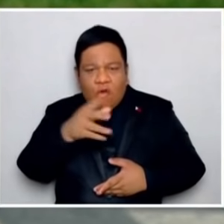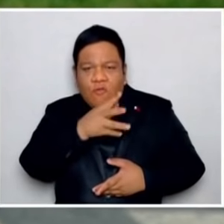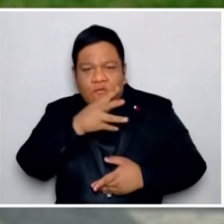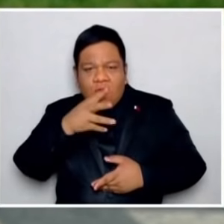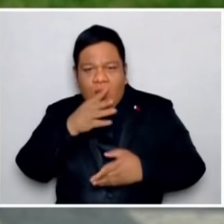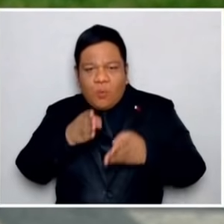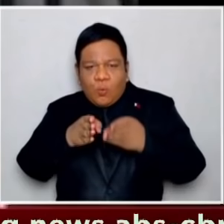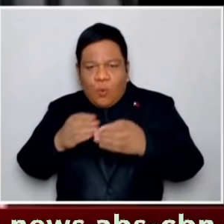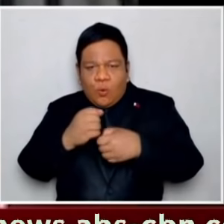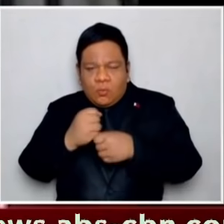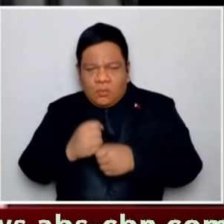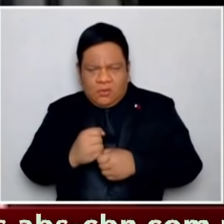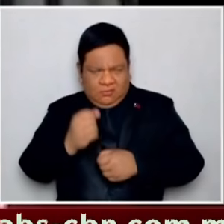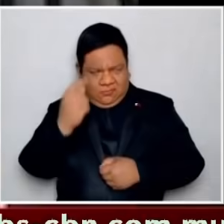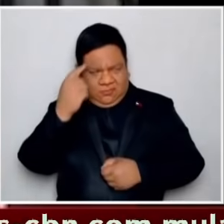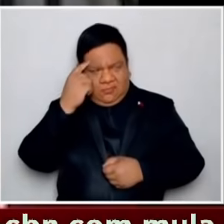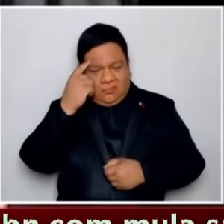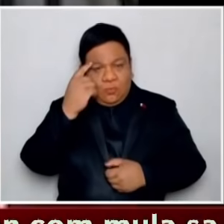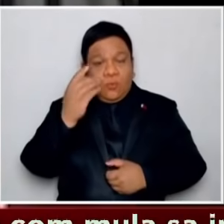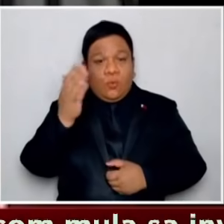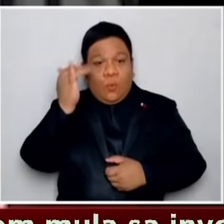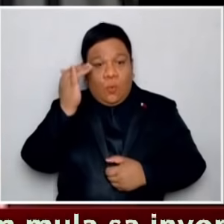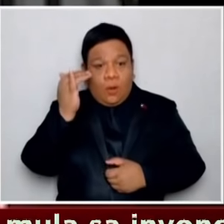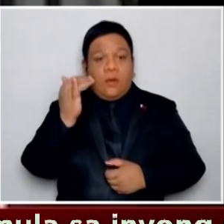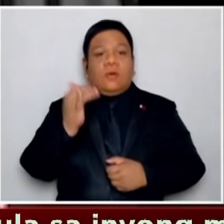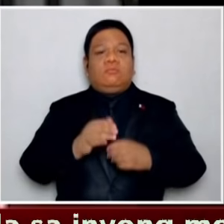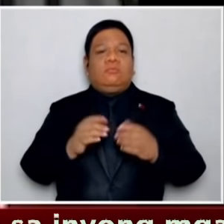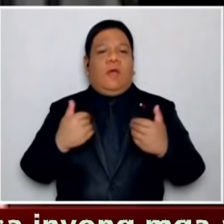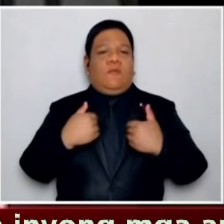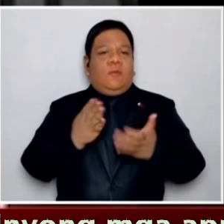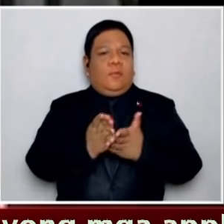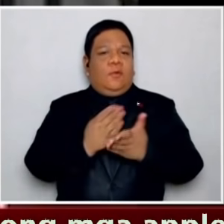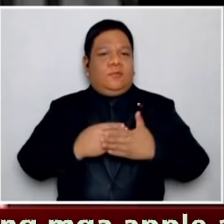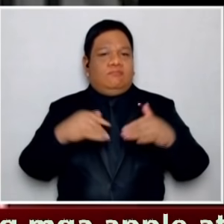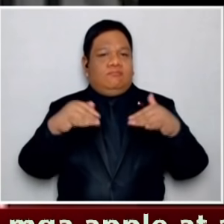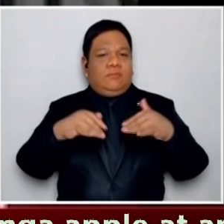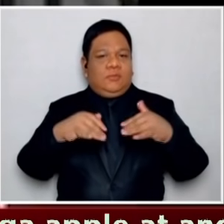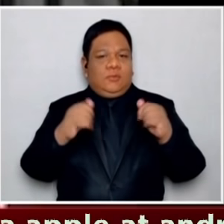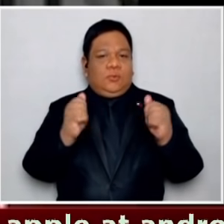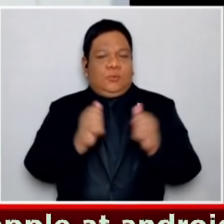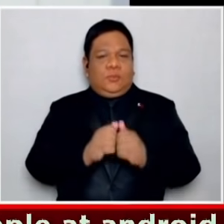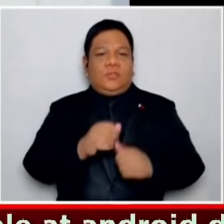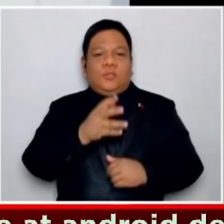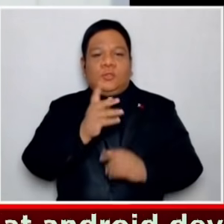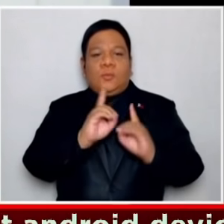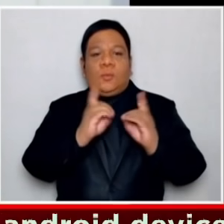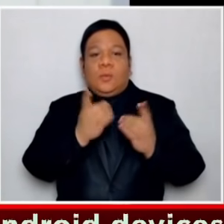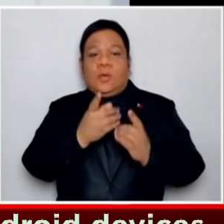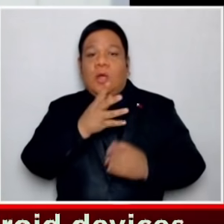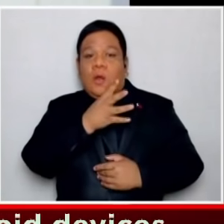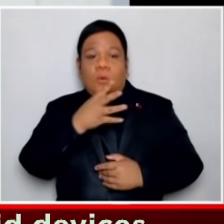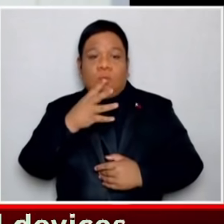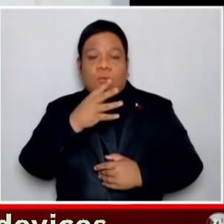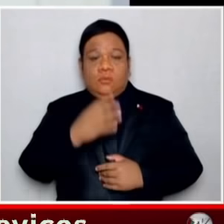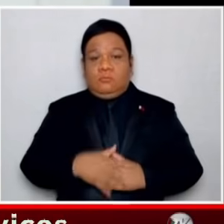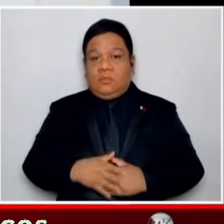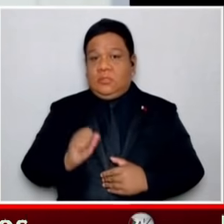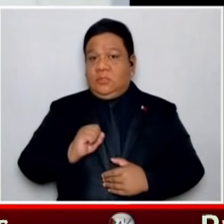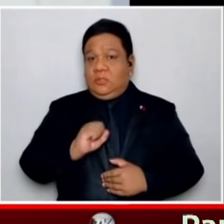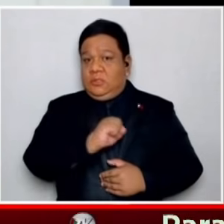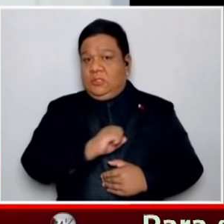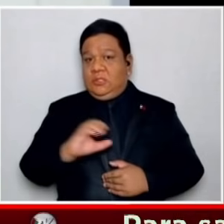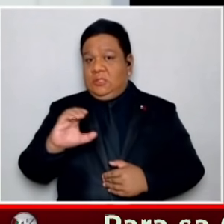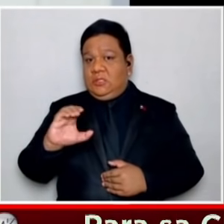ni Lacson sa interpelasyon ng budget ng Department of Agriculture. Sagot ni Senator Cynthia Villar na sponsor